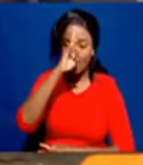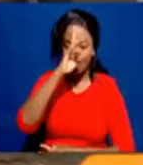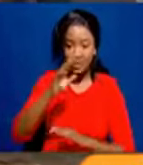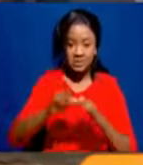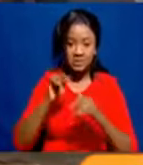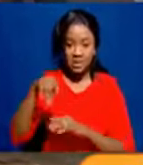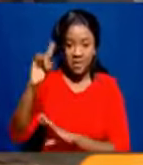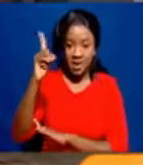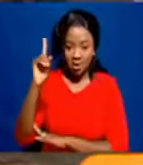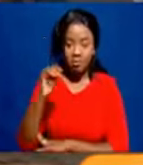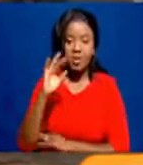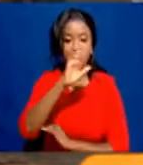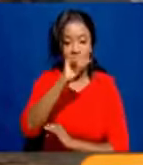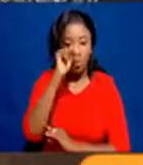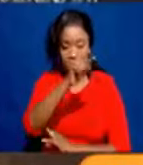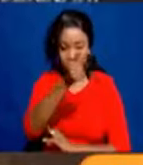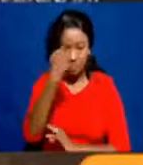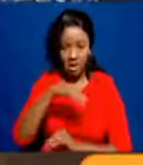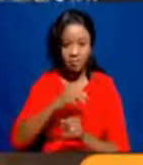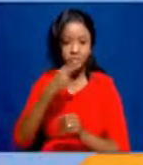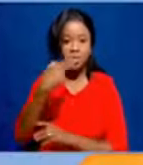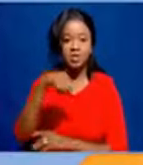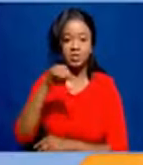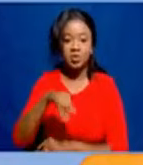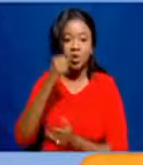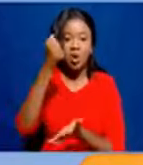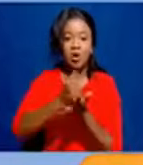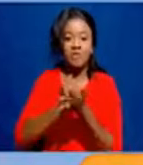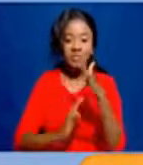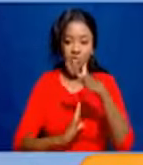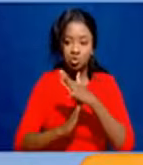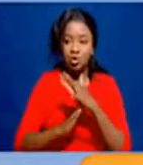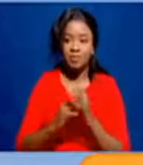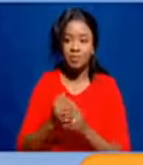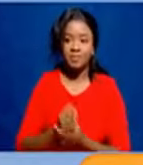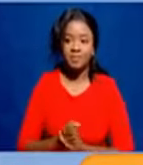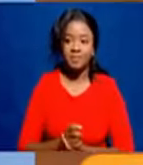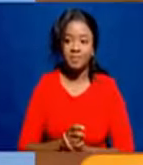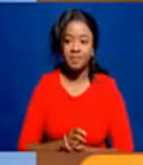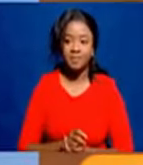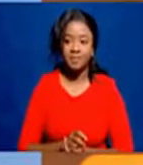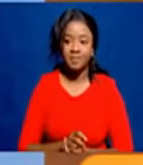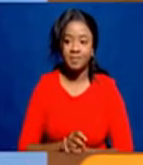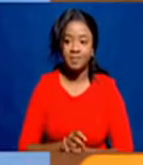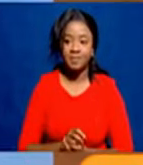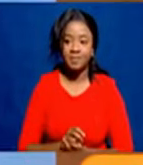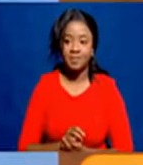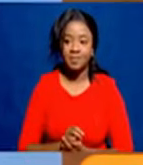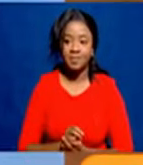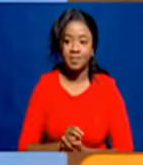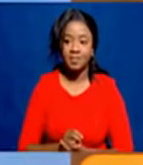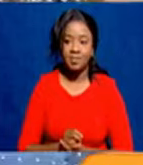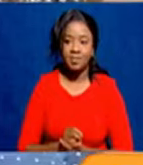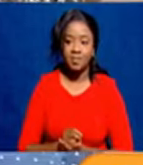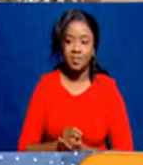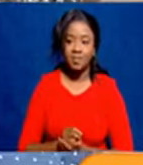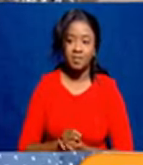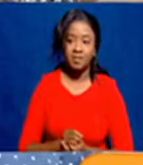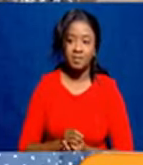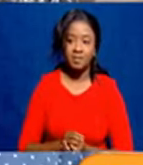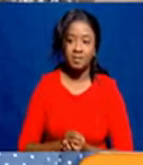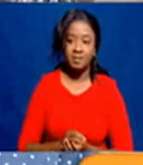polisi imemwagiza afike makao makuu ya polisi Nairobi haraka iwezekanavyo. Nimeitwa Nairobi